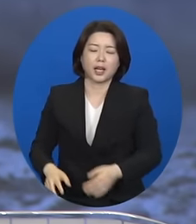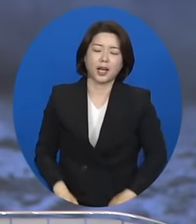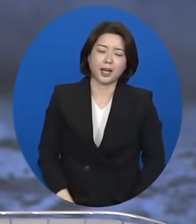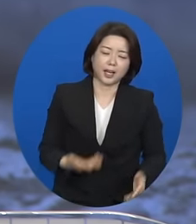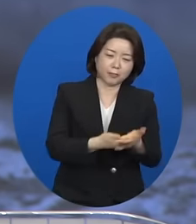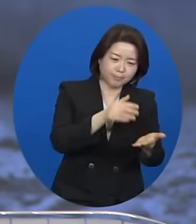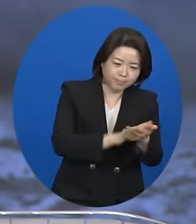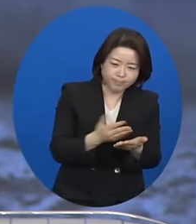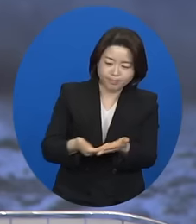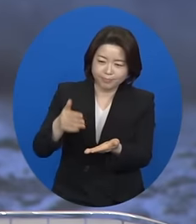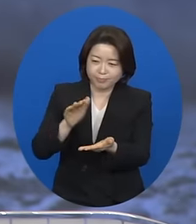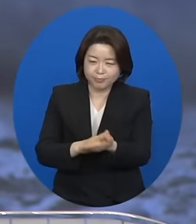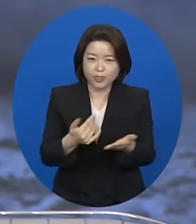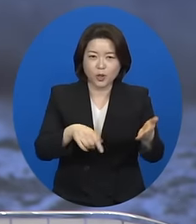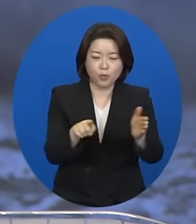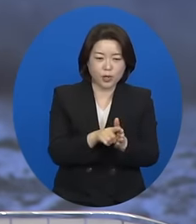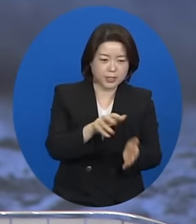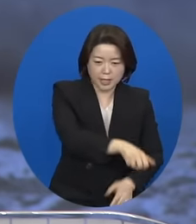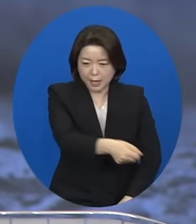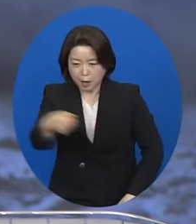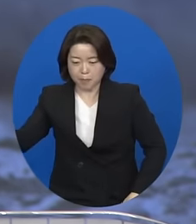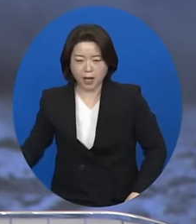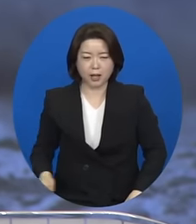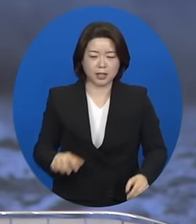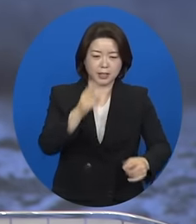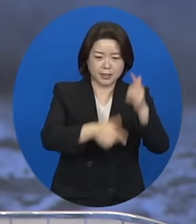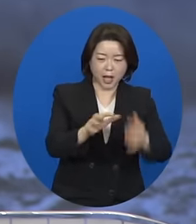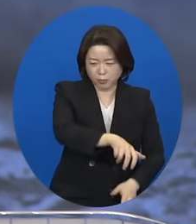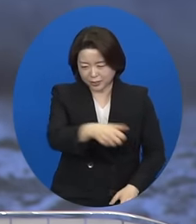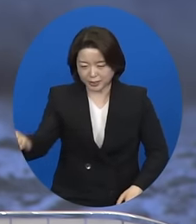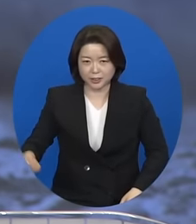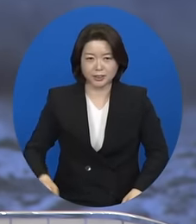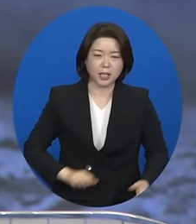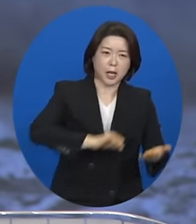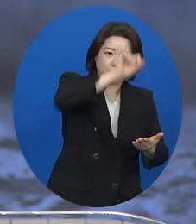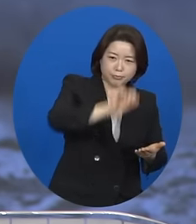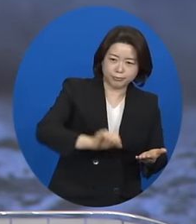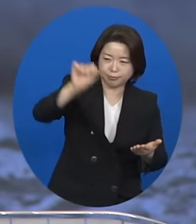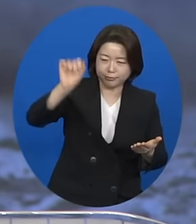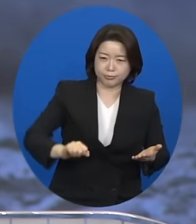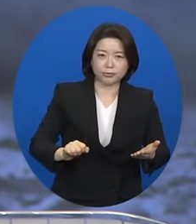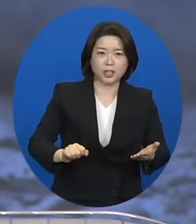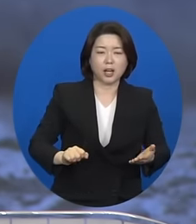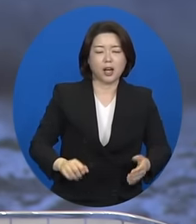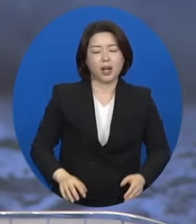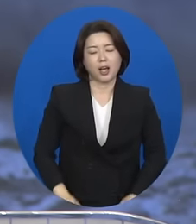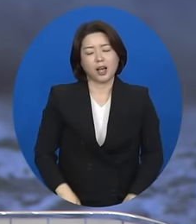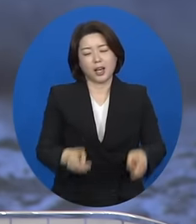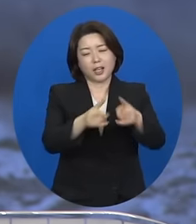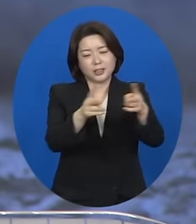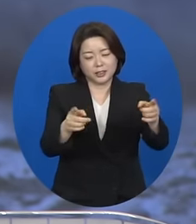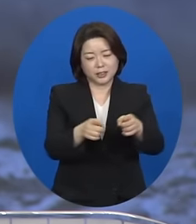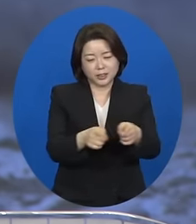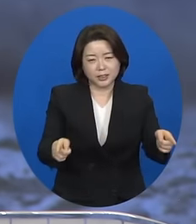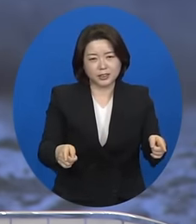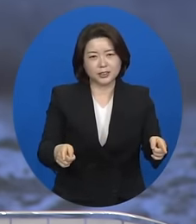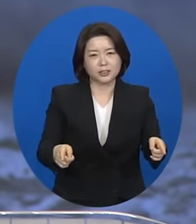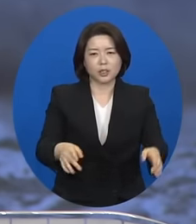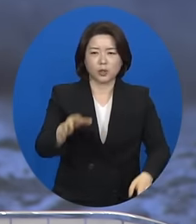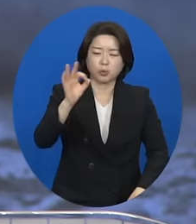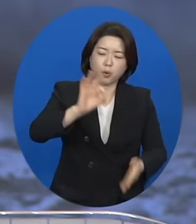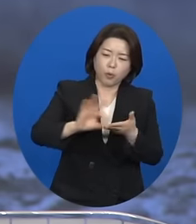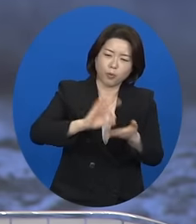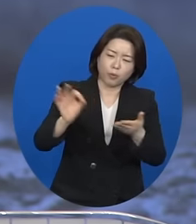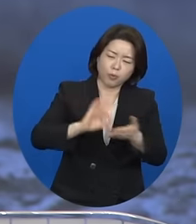다 드러내고 나무도 수리해야 되고 페인팅도 하셔야 되고 1층과 이층 다 수리하는데 수만 불이 드는 겁니다 누가